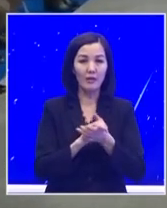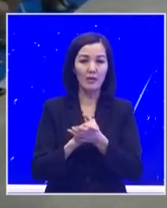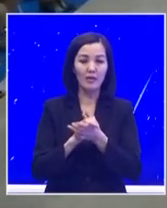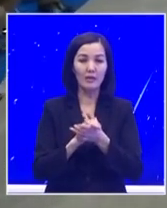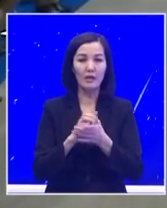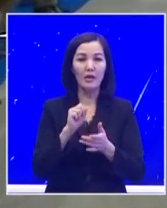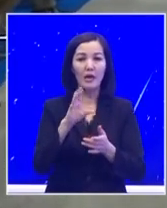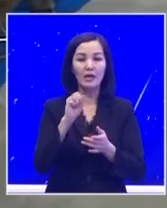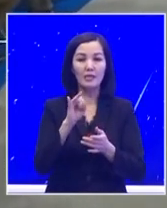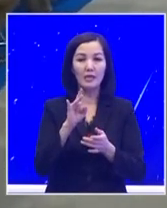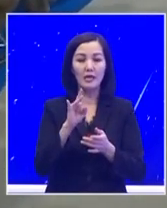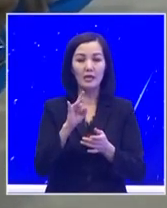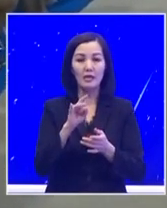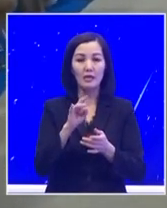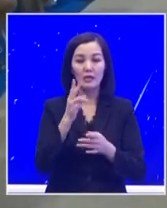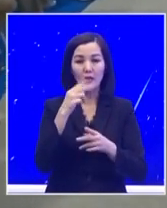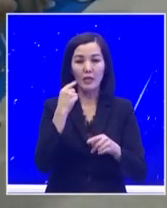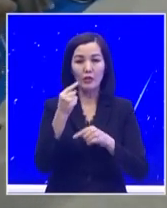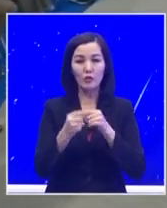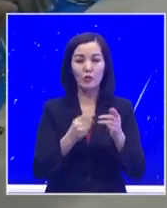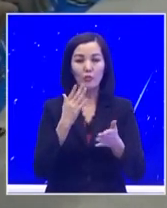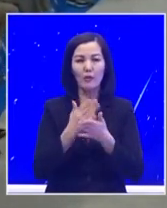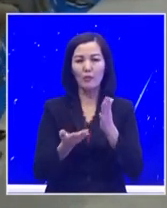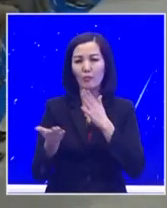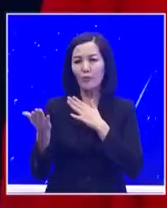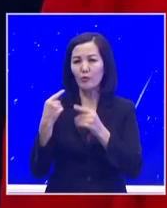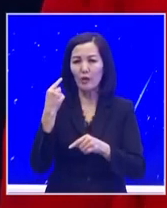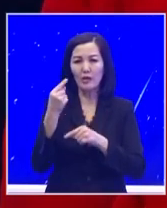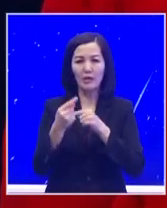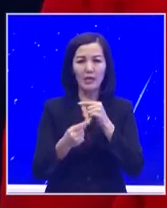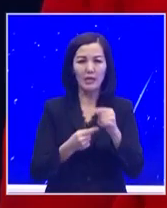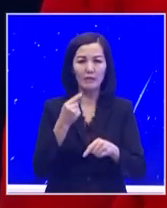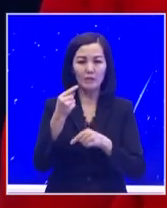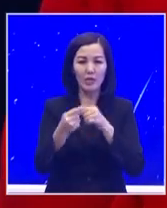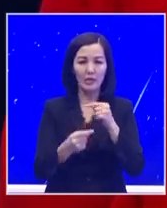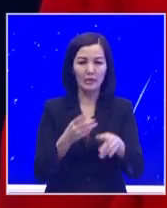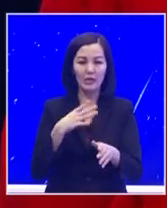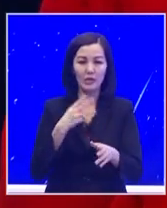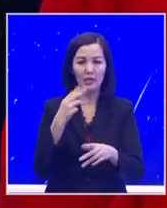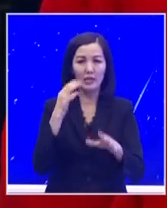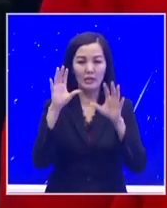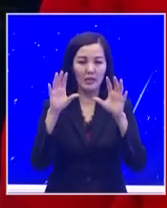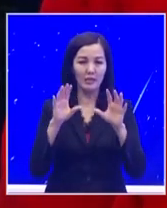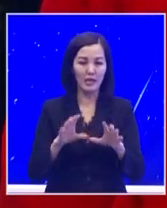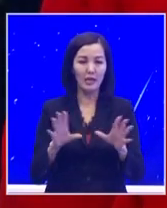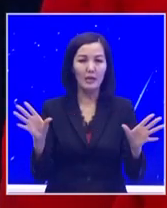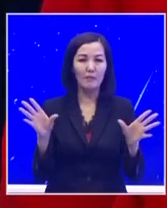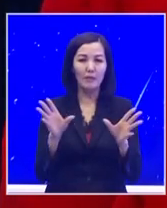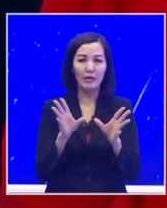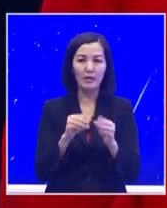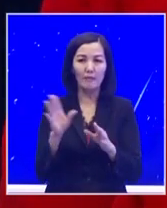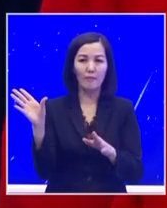асар дәстүрі бар. Бұл ғасырлар бойы құндылығын жоймаған ата салтымыз. Жұмыла көтерген